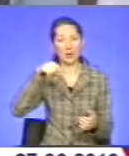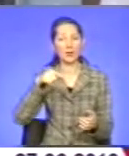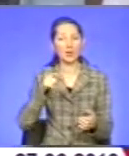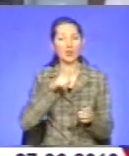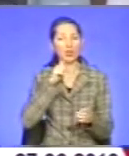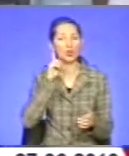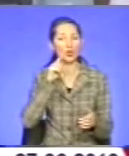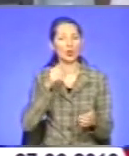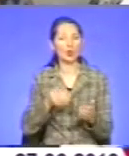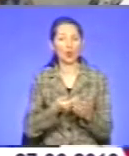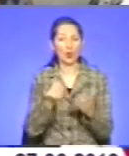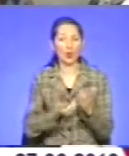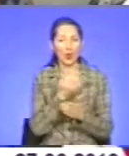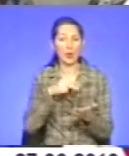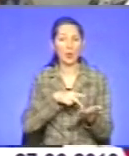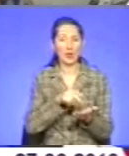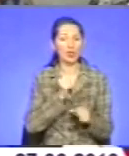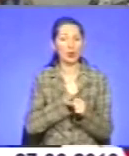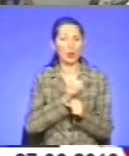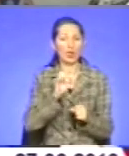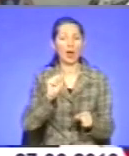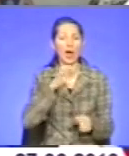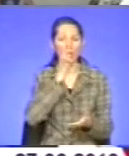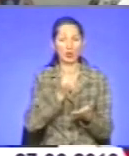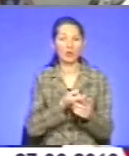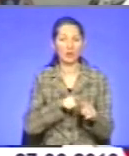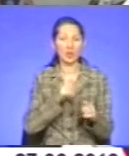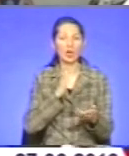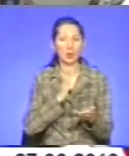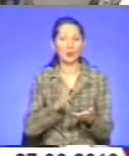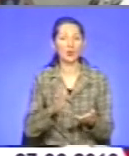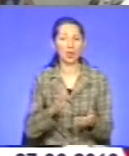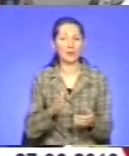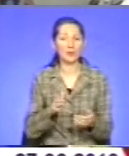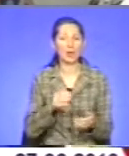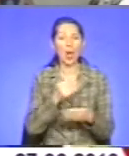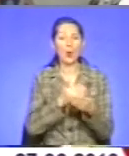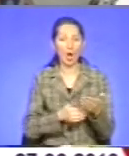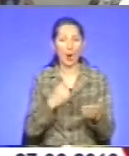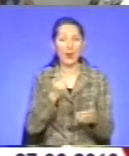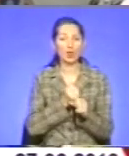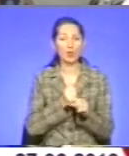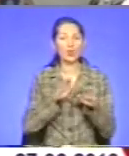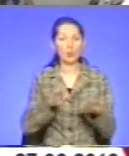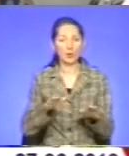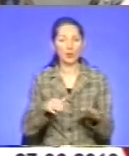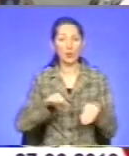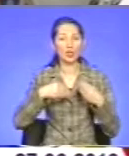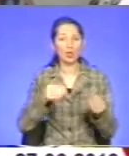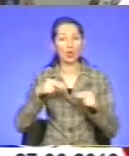це набута справа. По програмі «Перше робоче місце» по наданню роботи я взяла